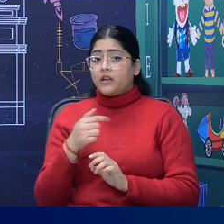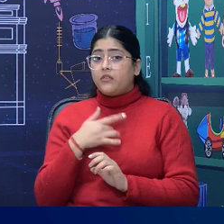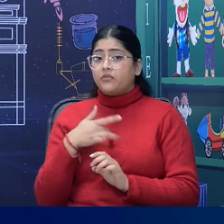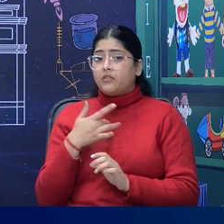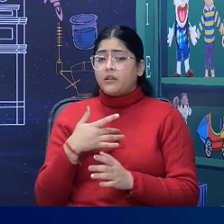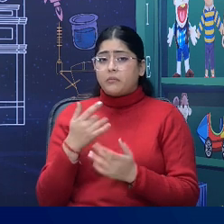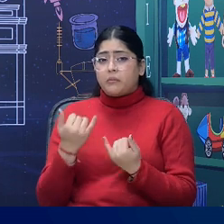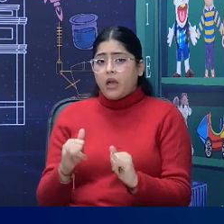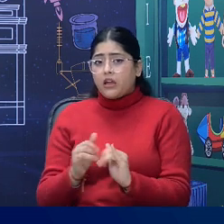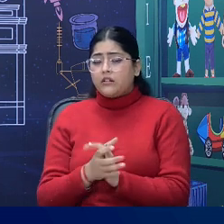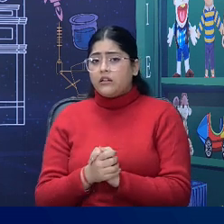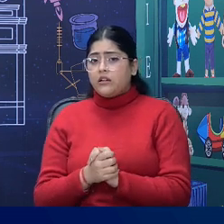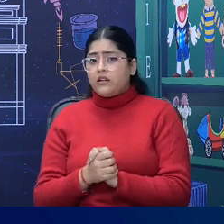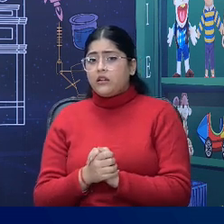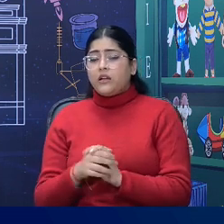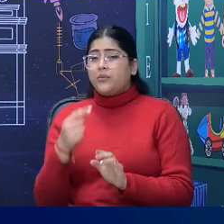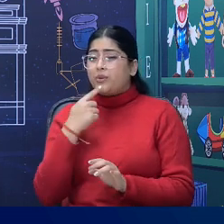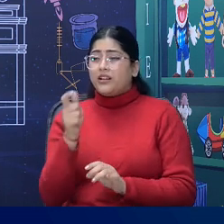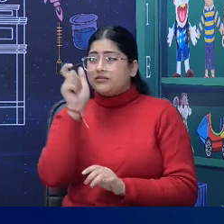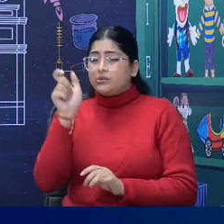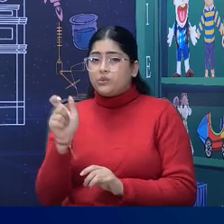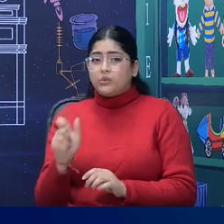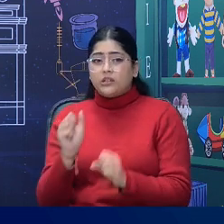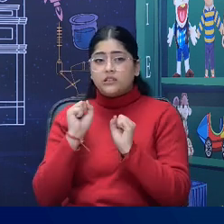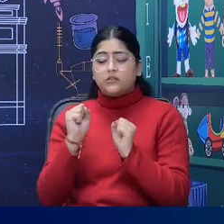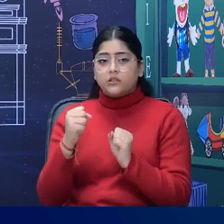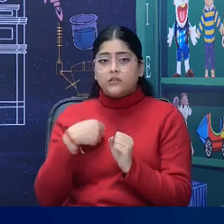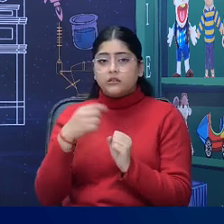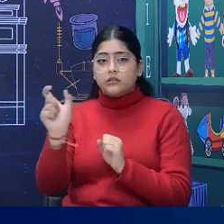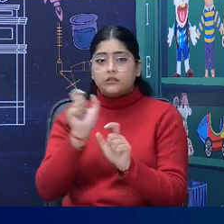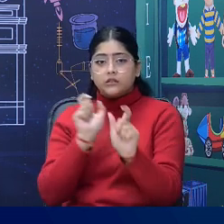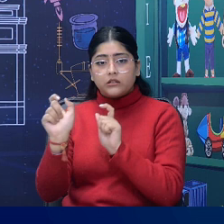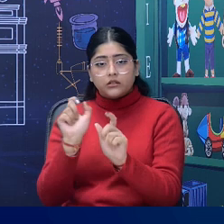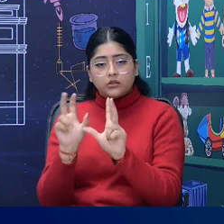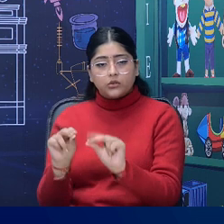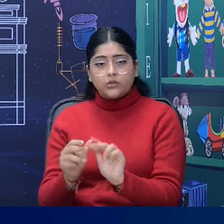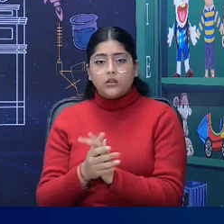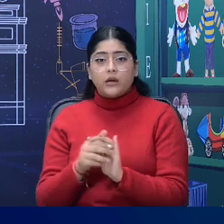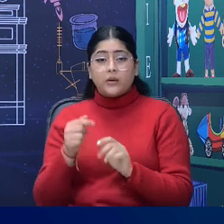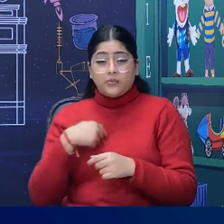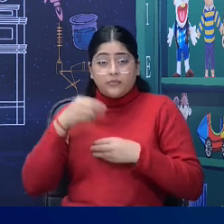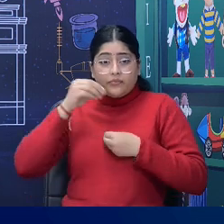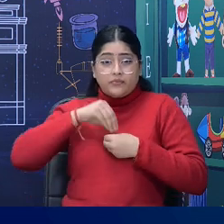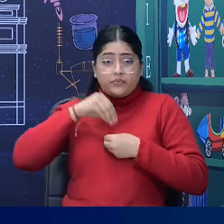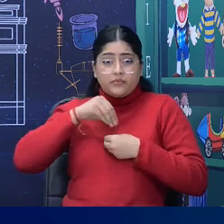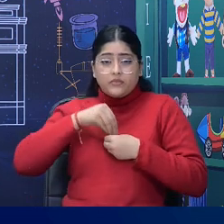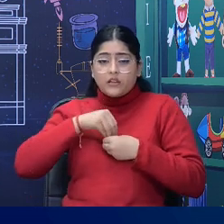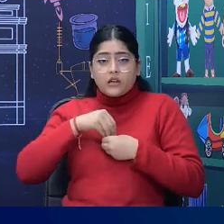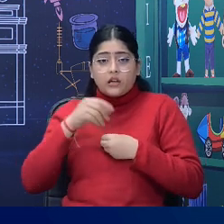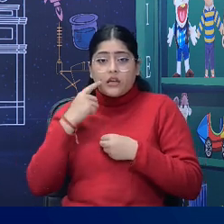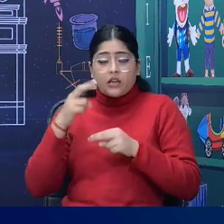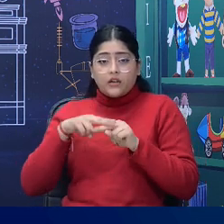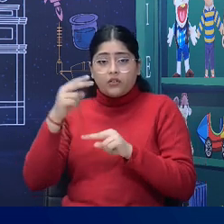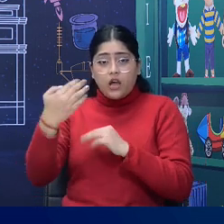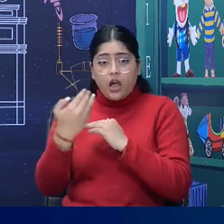हुई उसने कहा ऐसे कठोर वचन मत बोलिए आत्मा सबकी एक है मेरी आत्मा को चोट पहुंचाकर आप अपनी ही आत्मा को घायल कर रहे